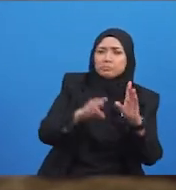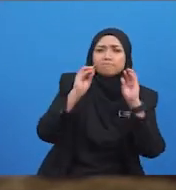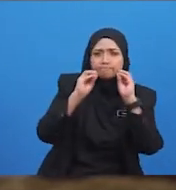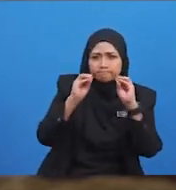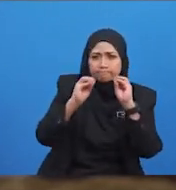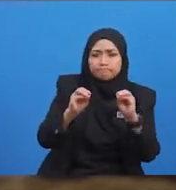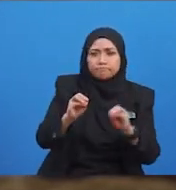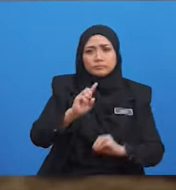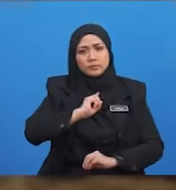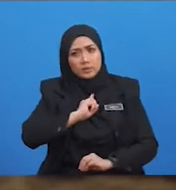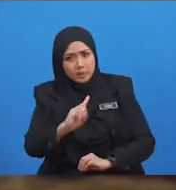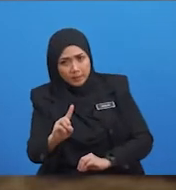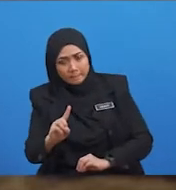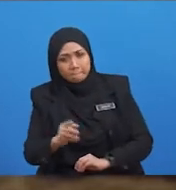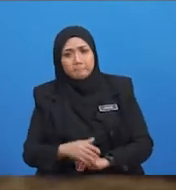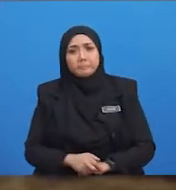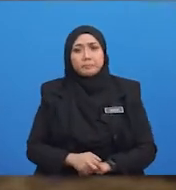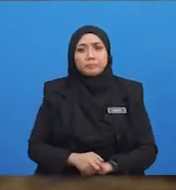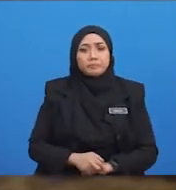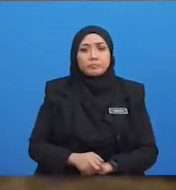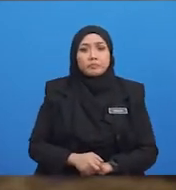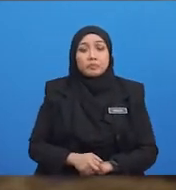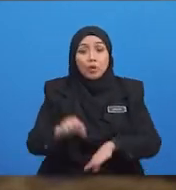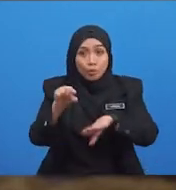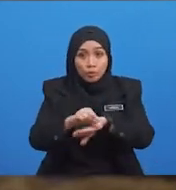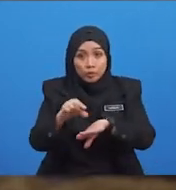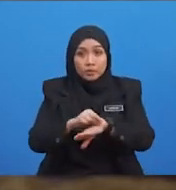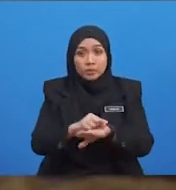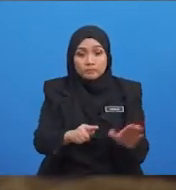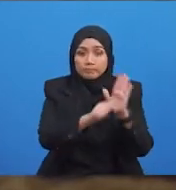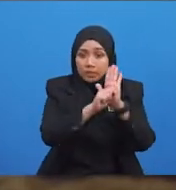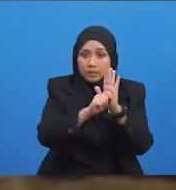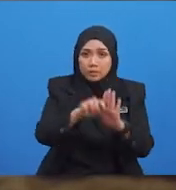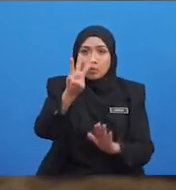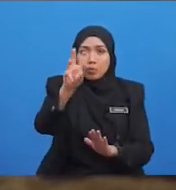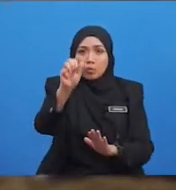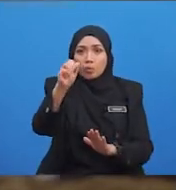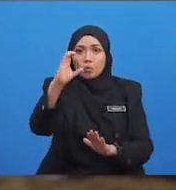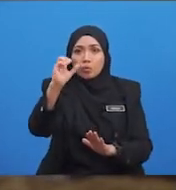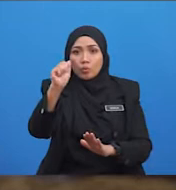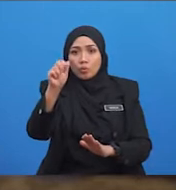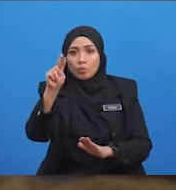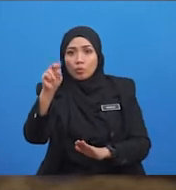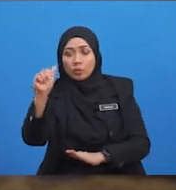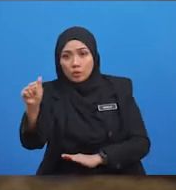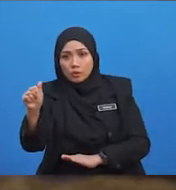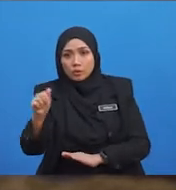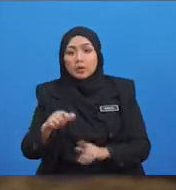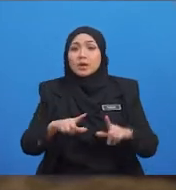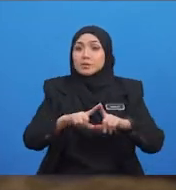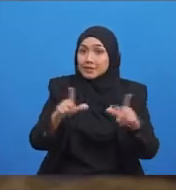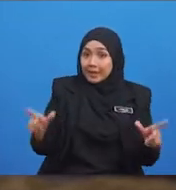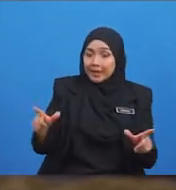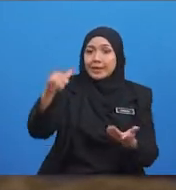agama. Guna penanda wacana untuk kita masuk ke isi seterusnya. Selain